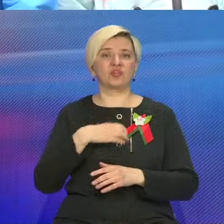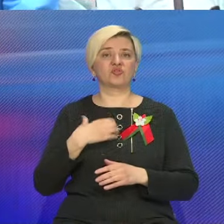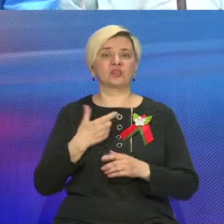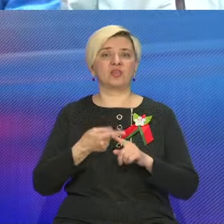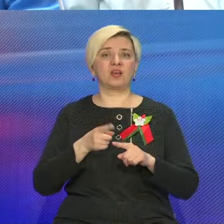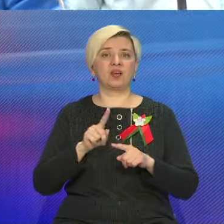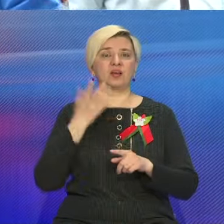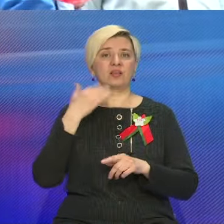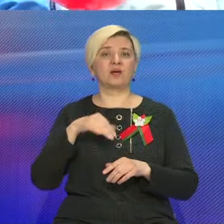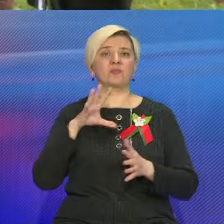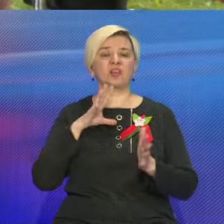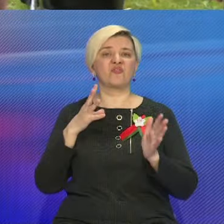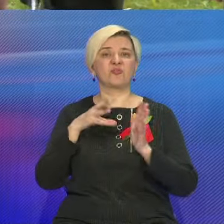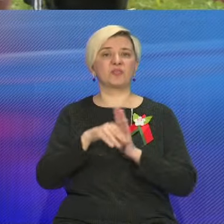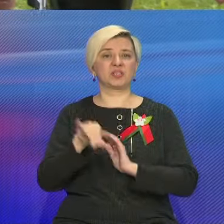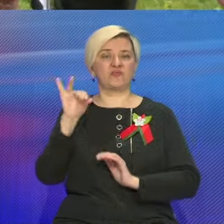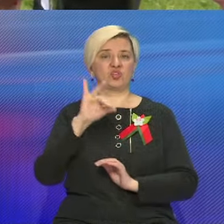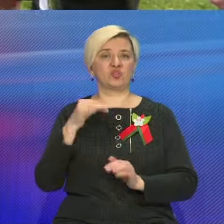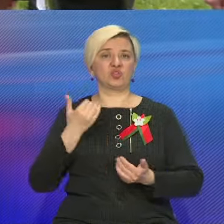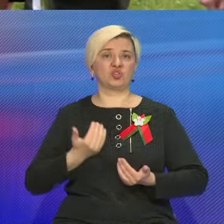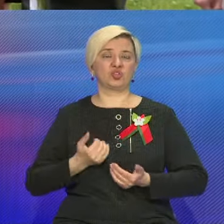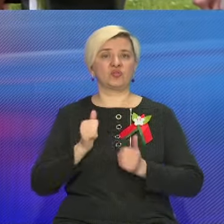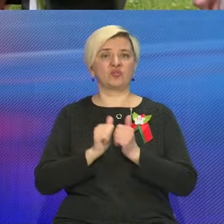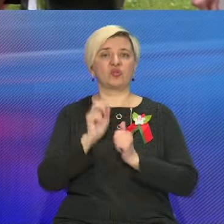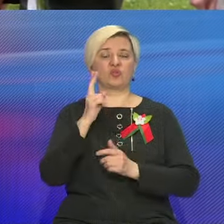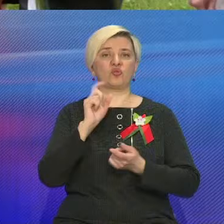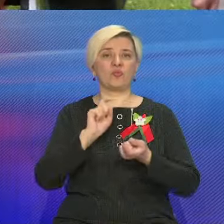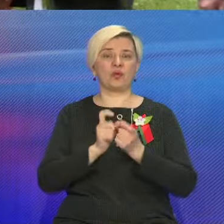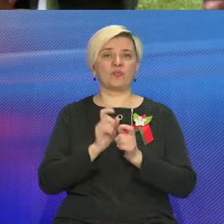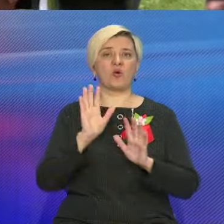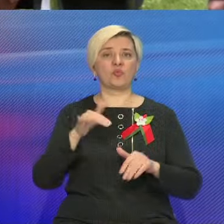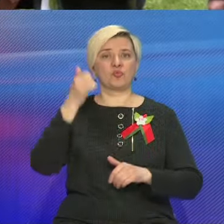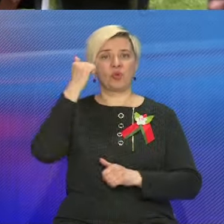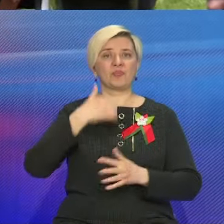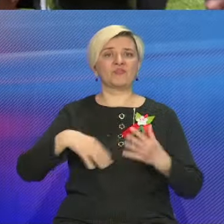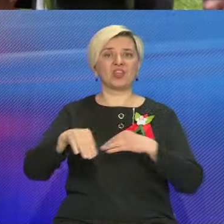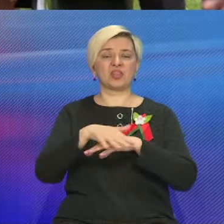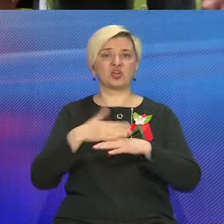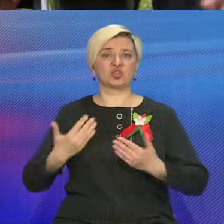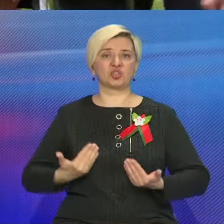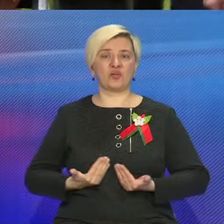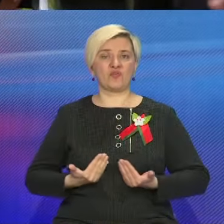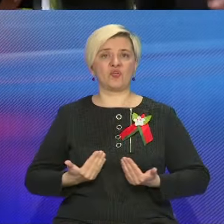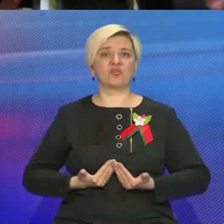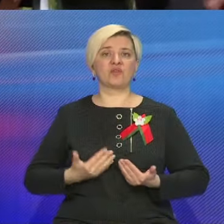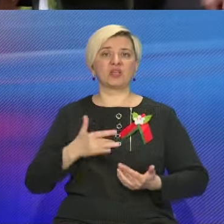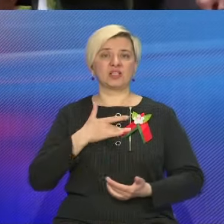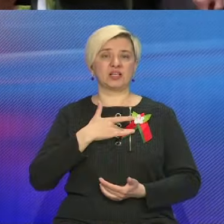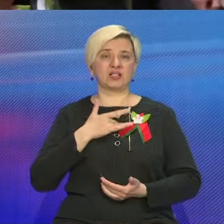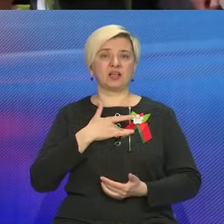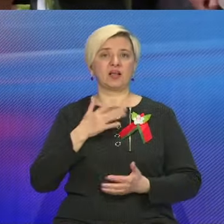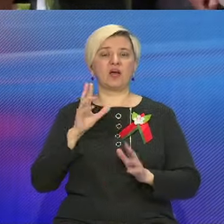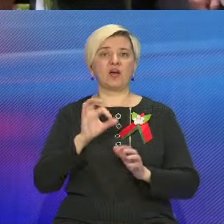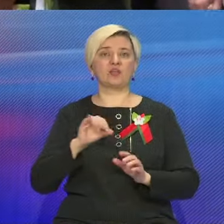кожнага, хто за яе змагаўся. Пусть память всенародная живет в людских сердцах о том, как шли и верили до